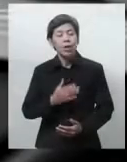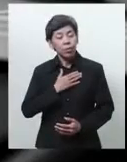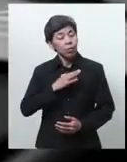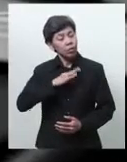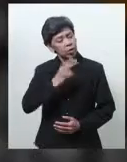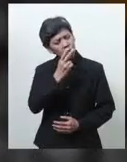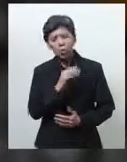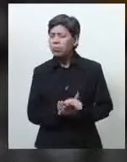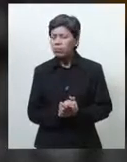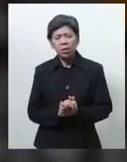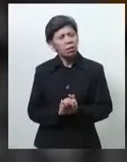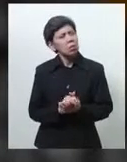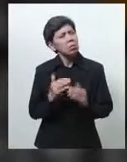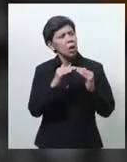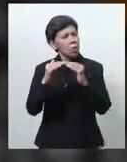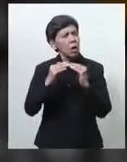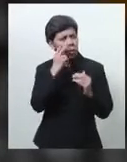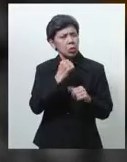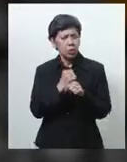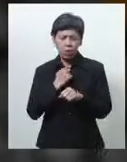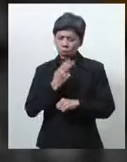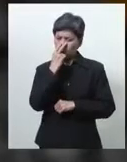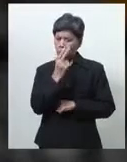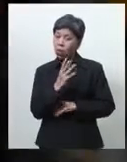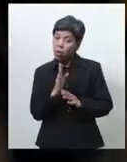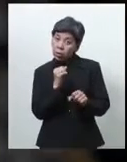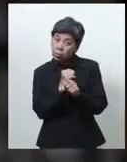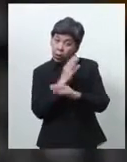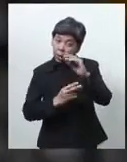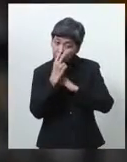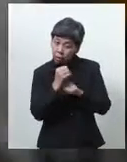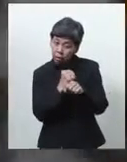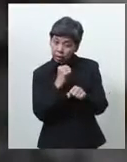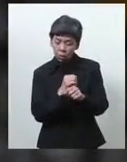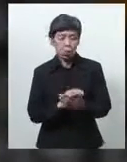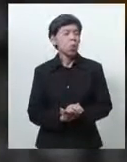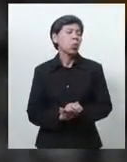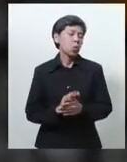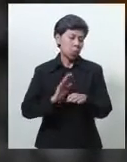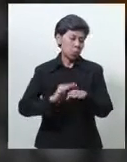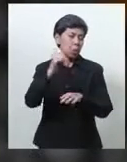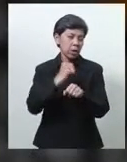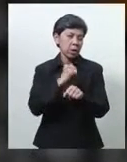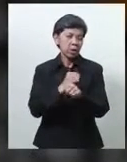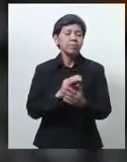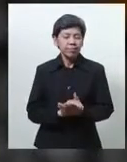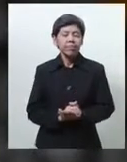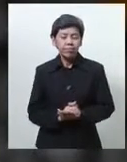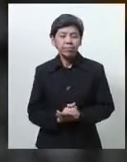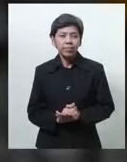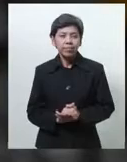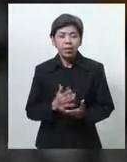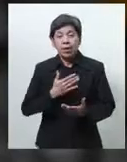ในส่วนตัวผมคิดว่าเขาไม่มีความแตกต่างอะไรนะเพราะว่าผมมองเขาที่ว่าเขาทำอะไรผมได้ไหมผมไม่ได้มองว่า